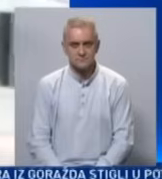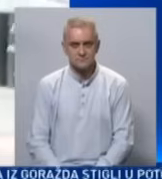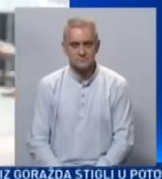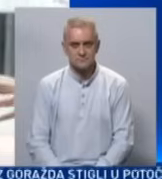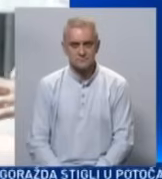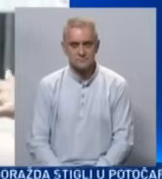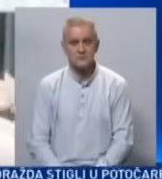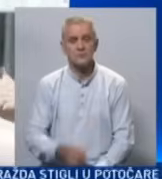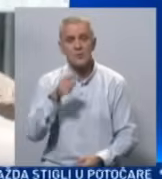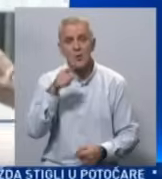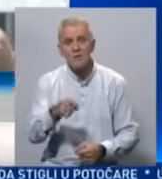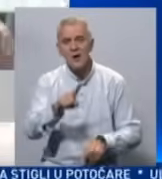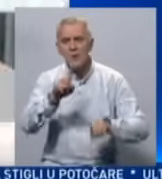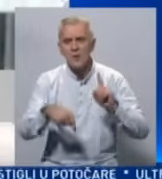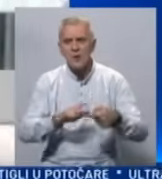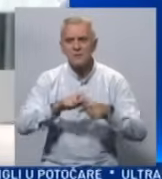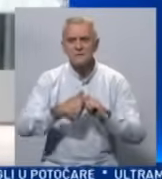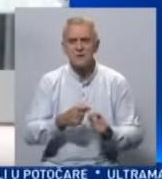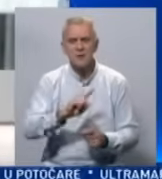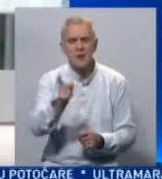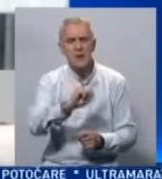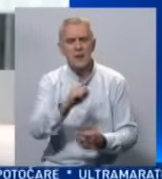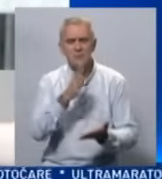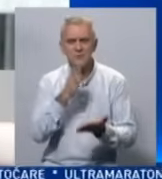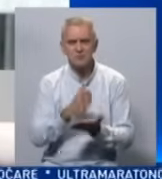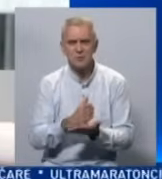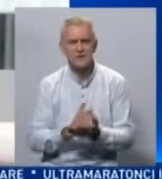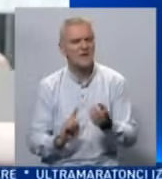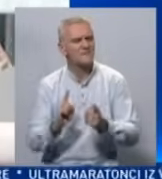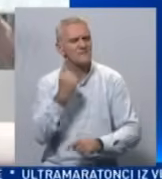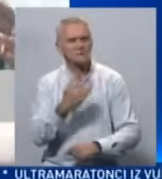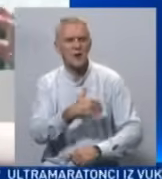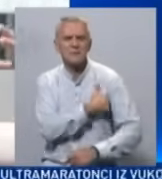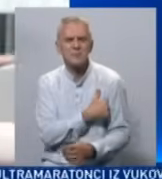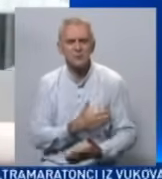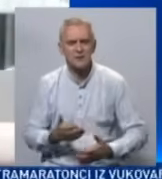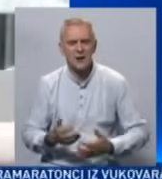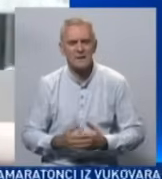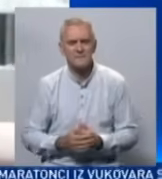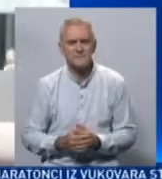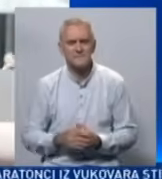A za ovako nekakvu stvar ne može bit visoka temperatura, ne može bit...